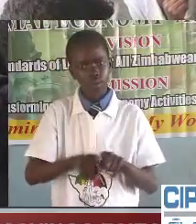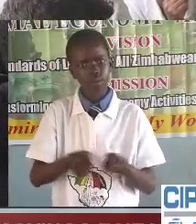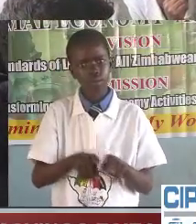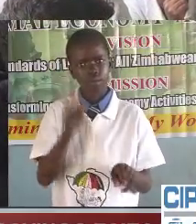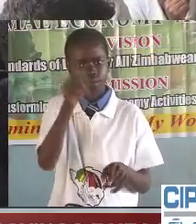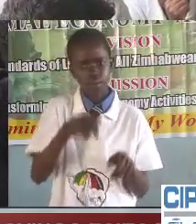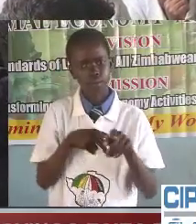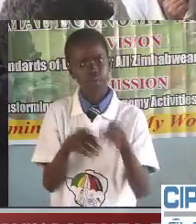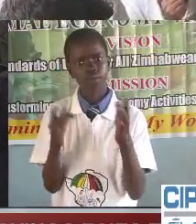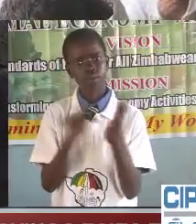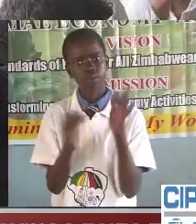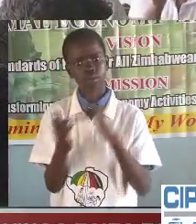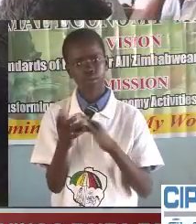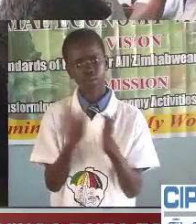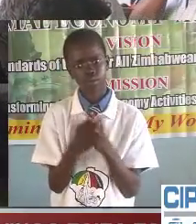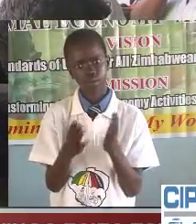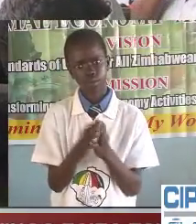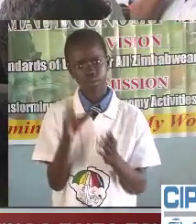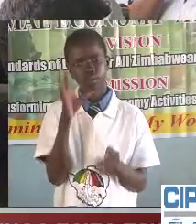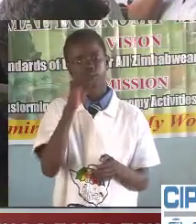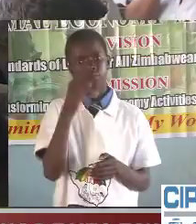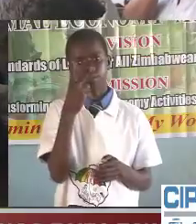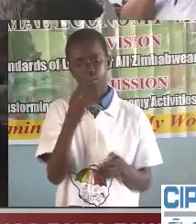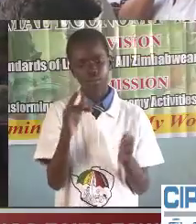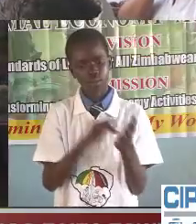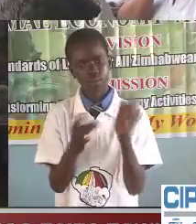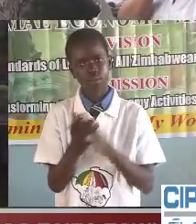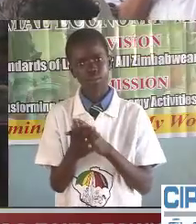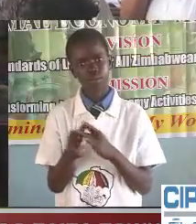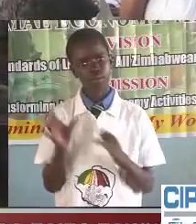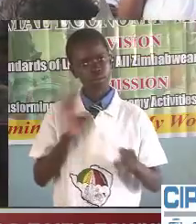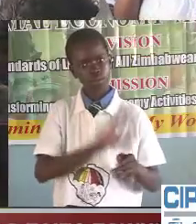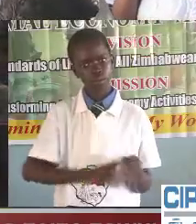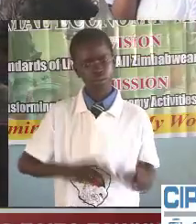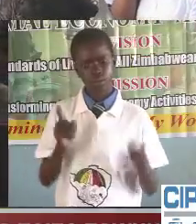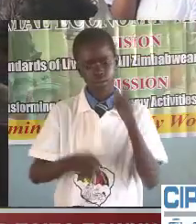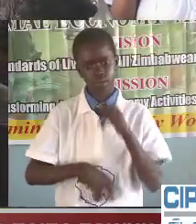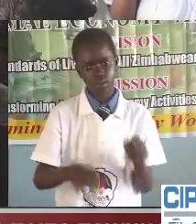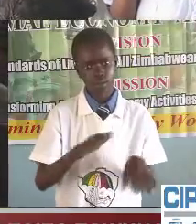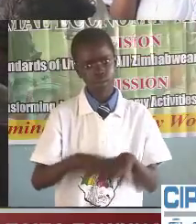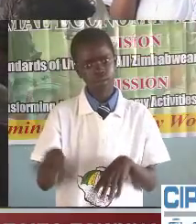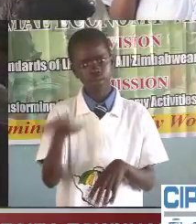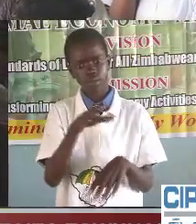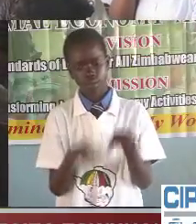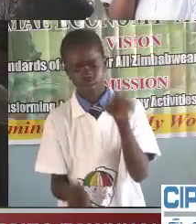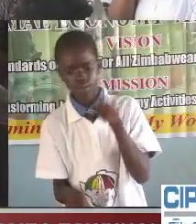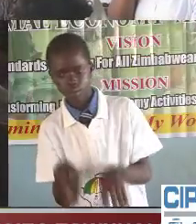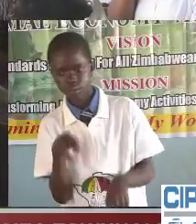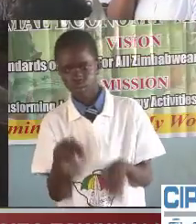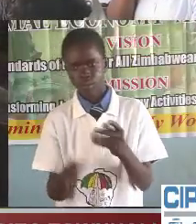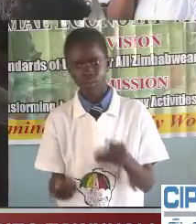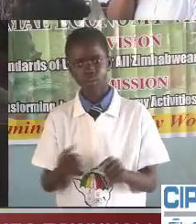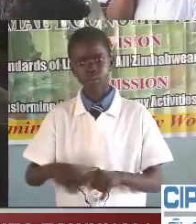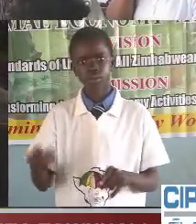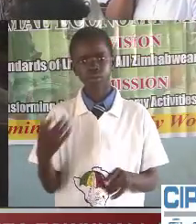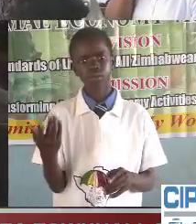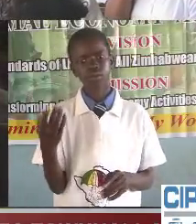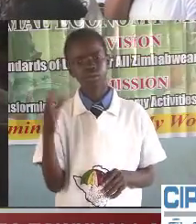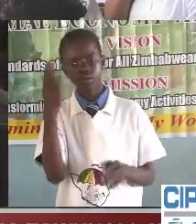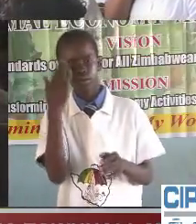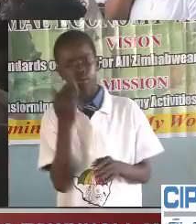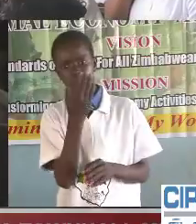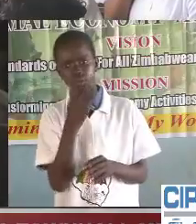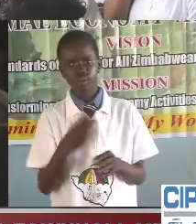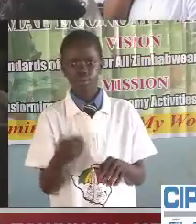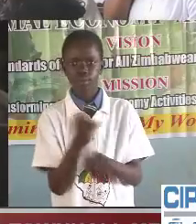taona kuti nyangwe Jesu Kristu paaifamba airangarira vanhu vakadaro, aiporesawo vanhu vane maperembudzi, aiporesa mapofu. Saka vanhu